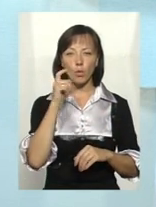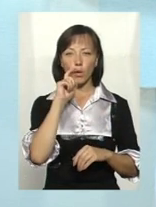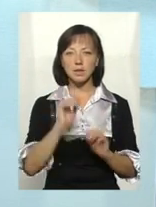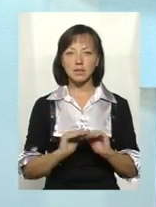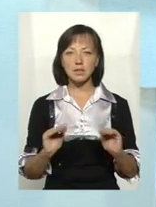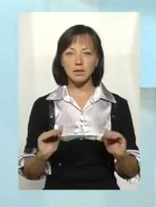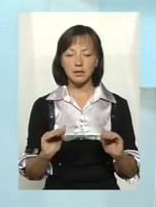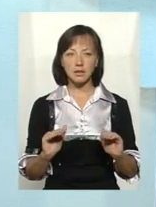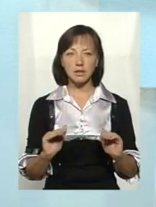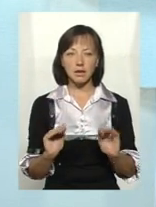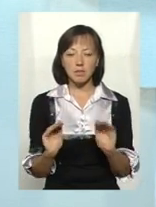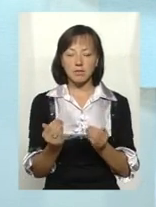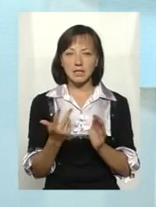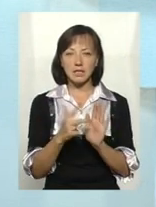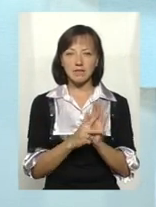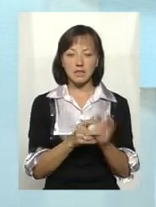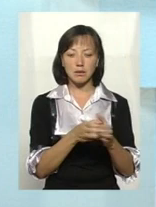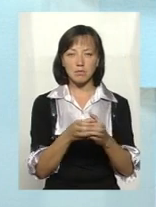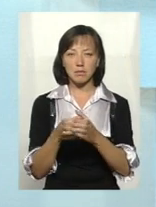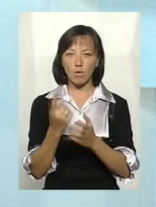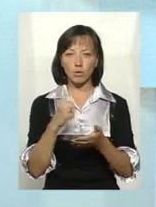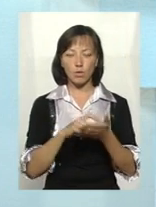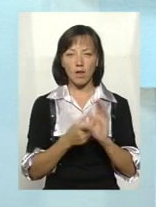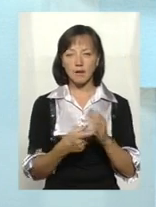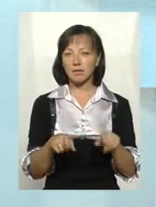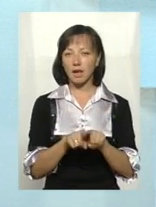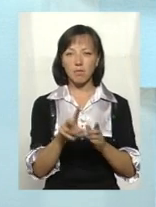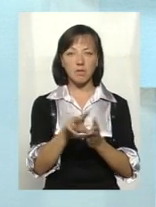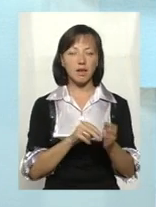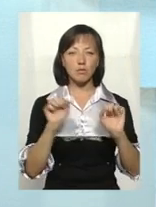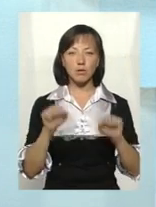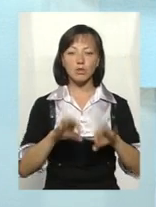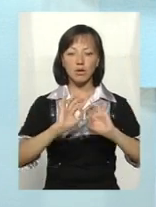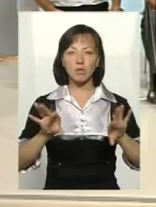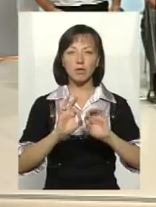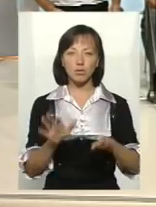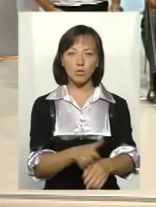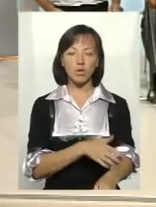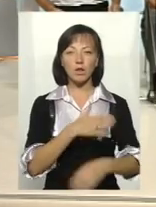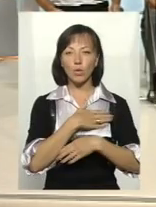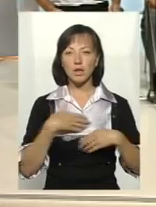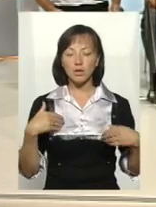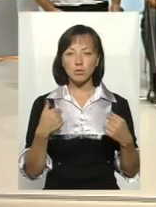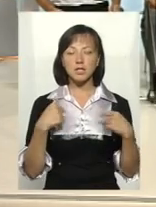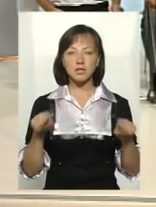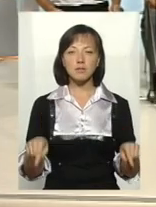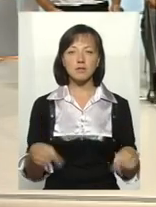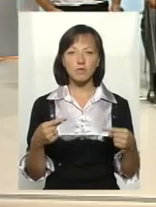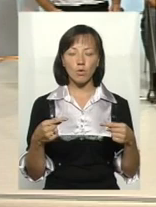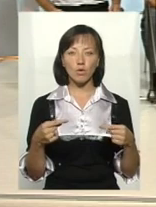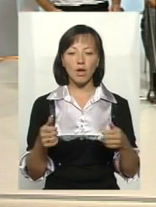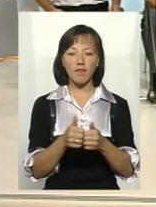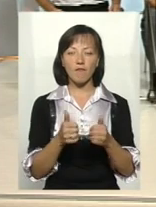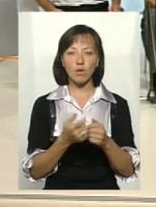діти ютяться у 38 дітей в одному класі. Тому таких прикладів можна ще говорити. Я б не хотіла, щоб ми створювали